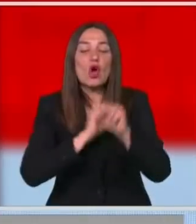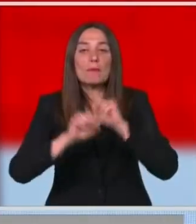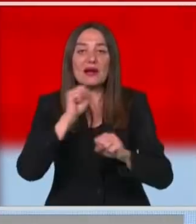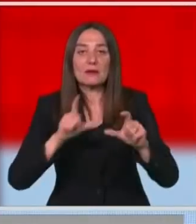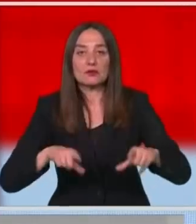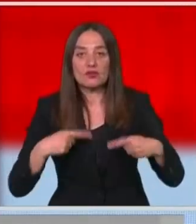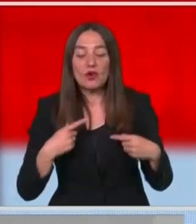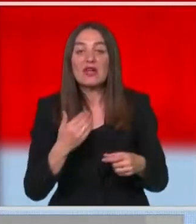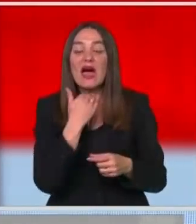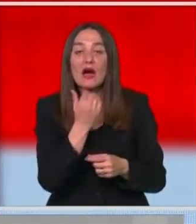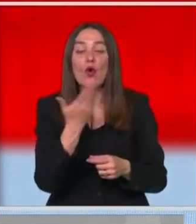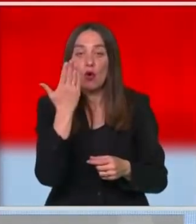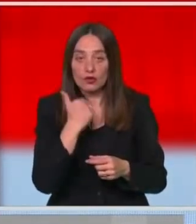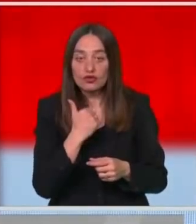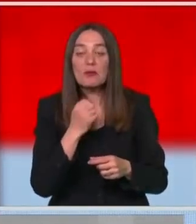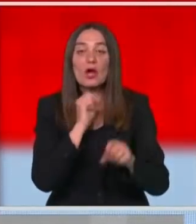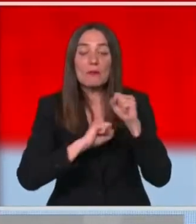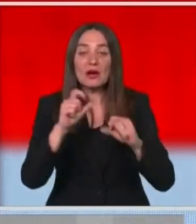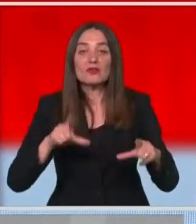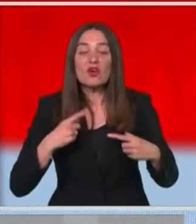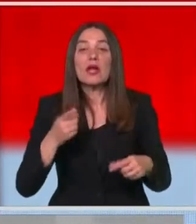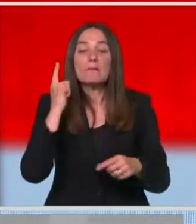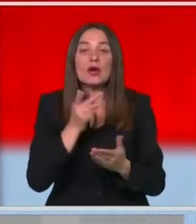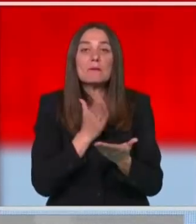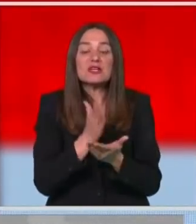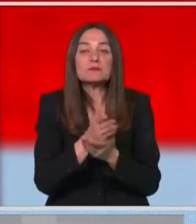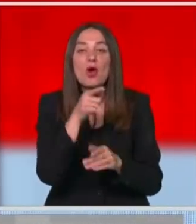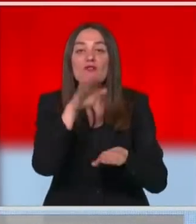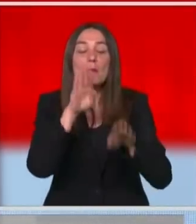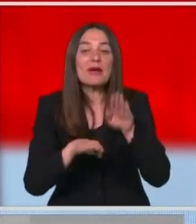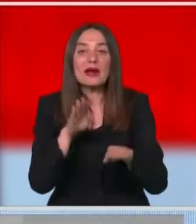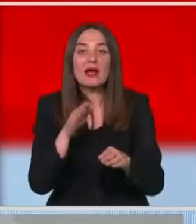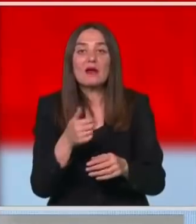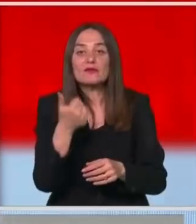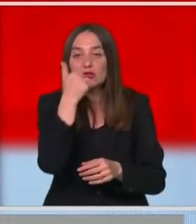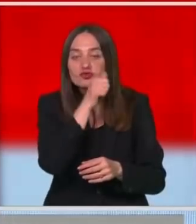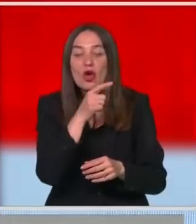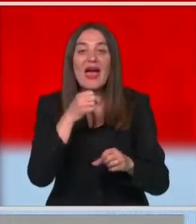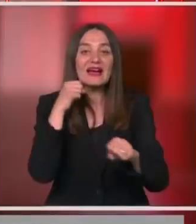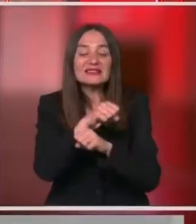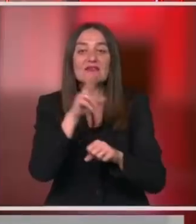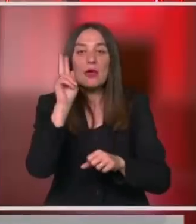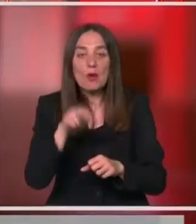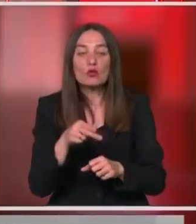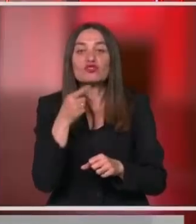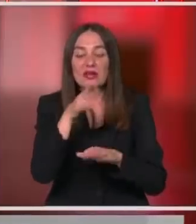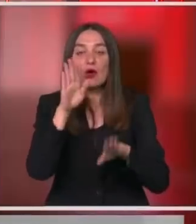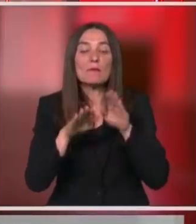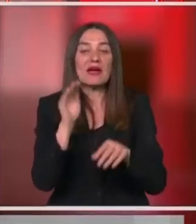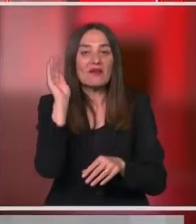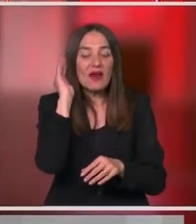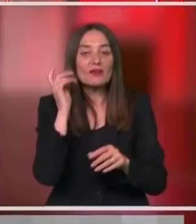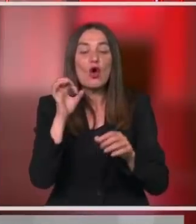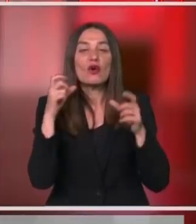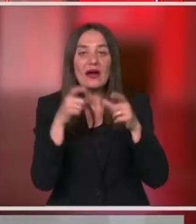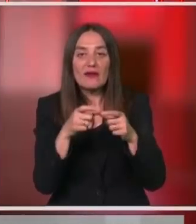živote. Ako hoćemo da odbranimo živote, dakle moramo da sprovedemo ove mere što je agresivnije moguće. Tako mere vlade o karantinu